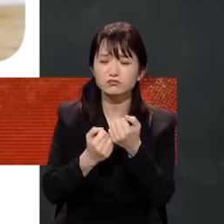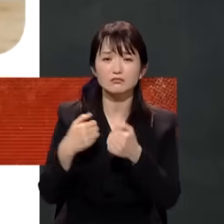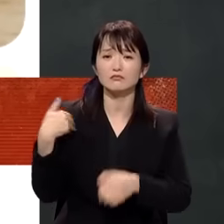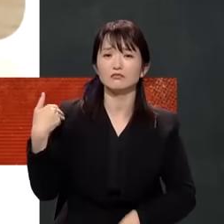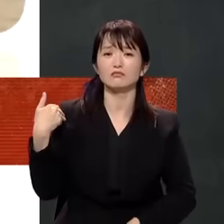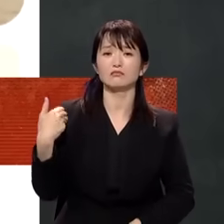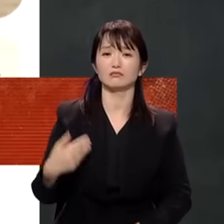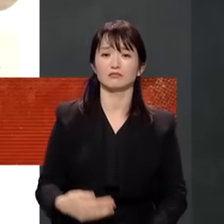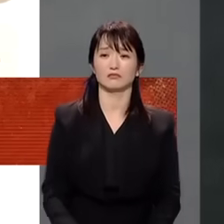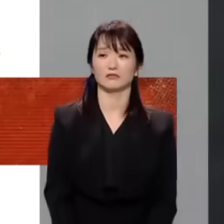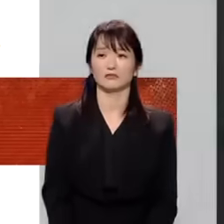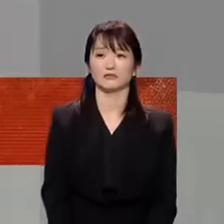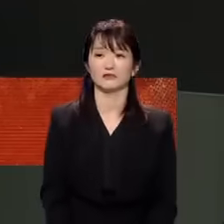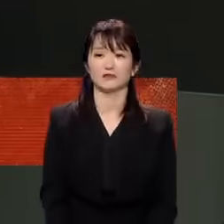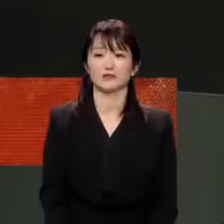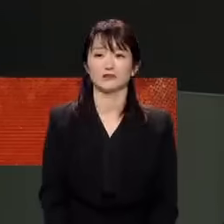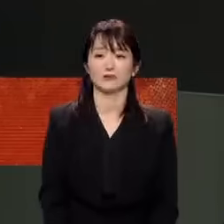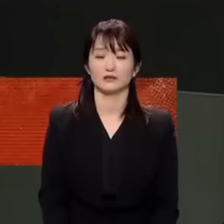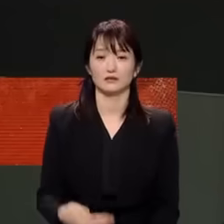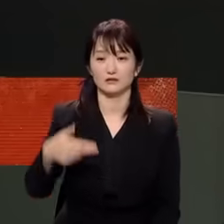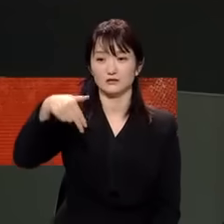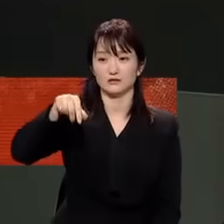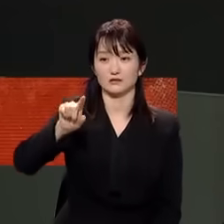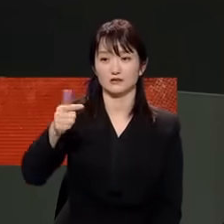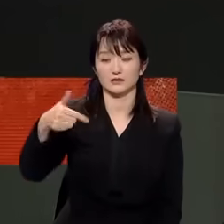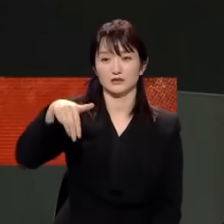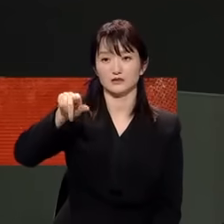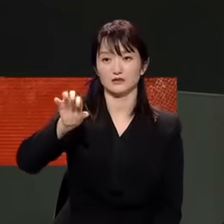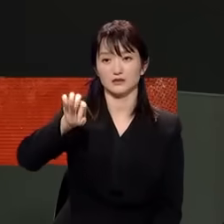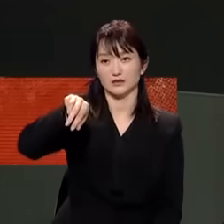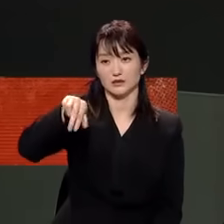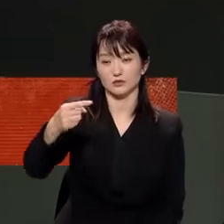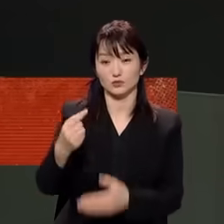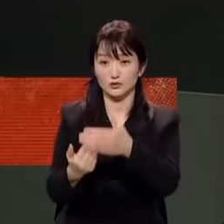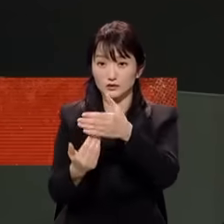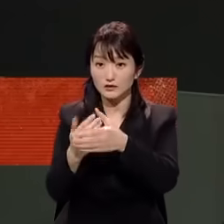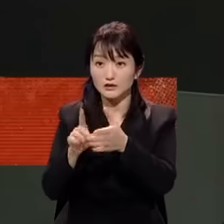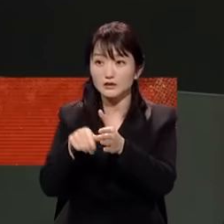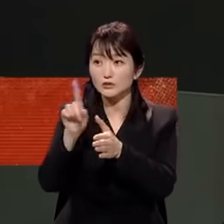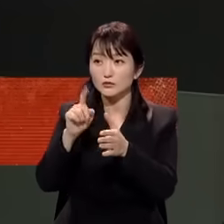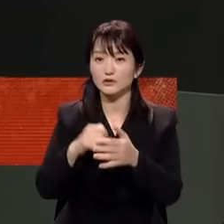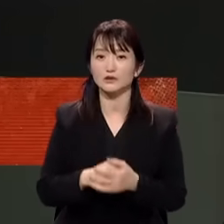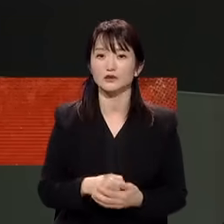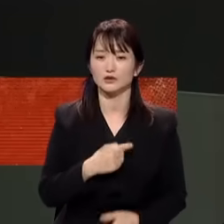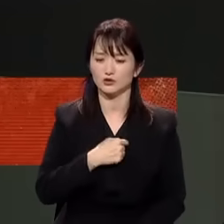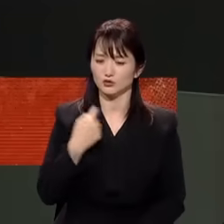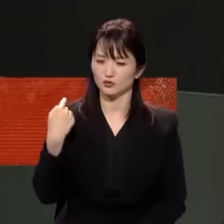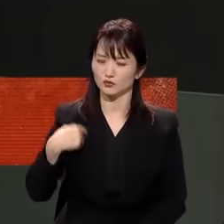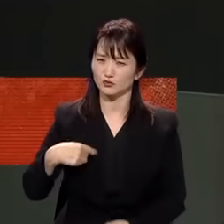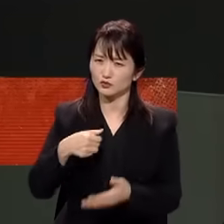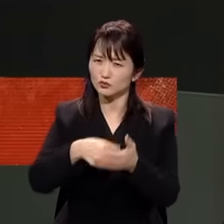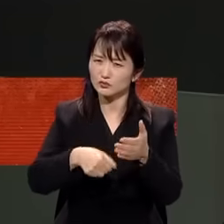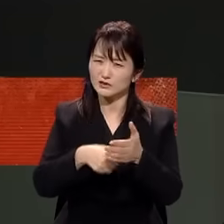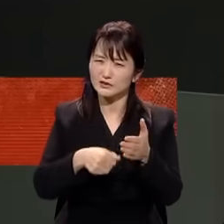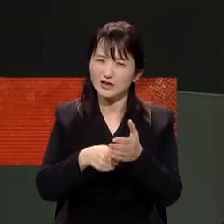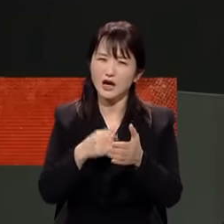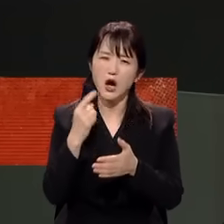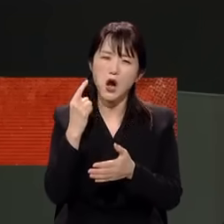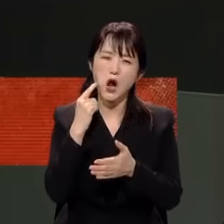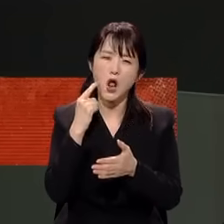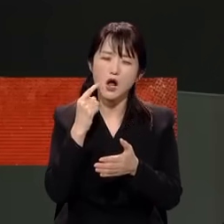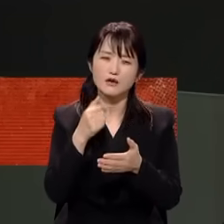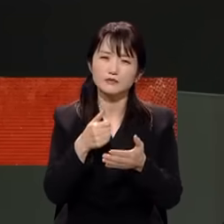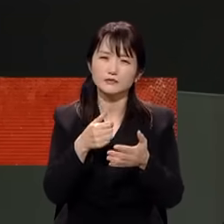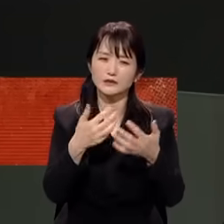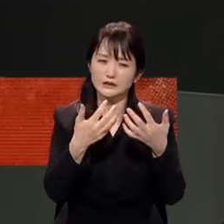자, 교수님, 이 전청조 사건에서 저런 뭐 중국산 임신 테스트 그 장난감. 그건